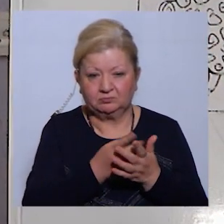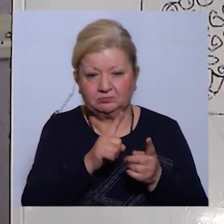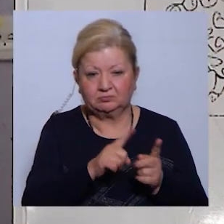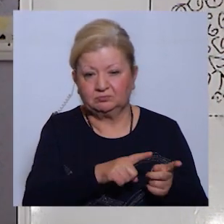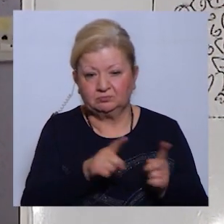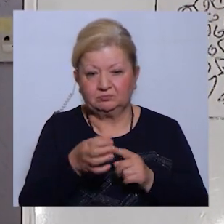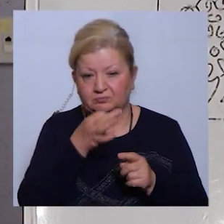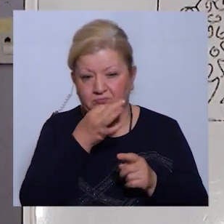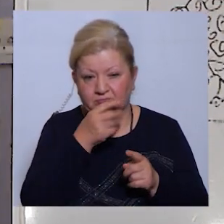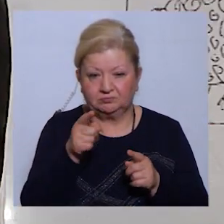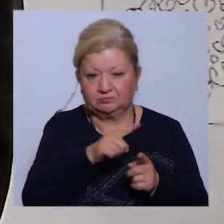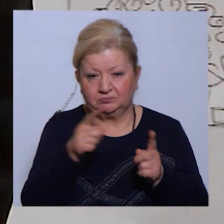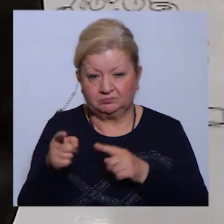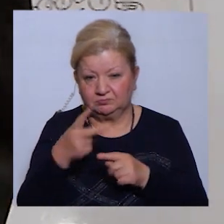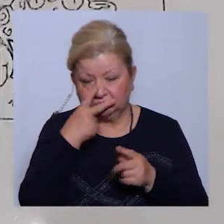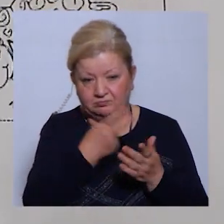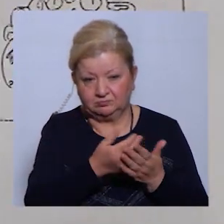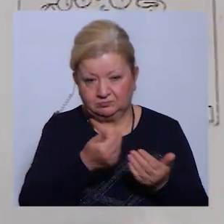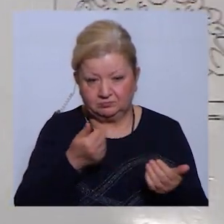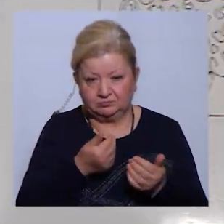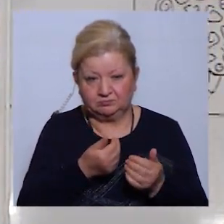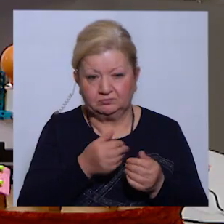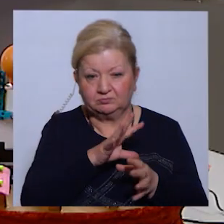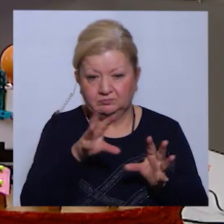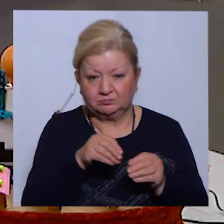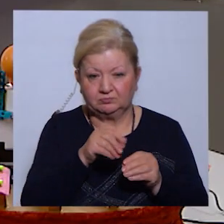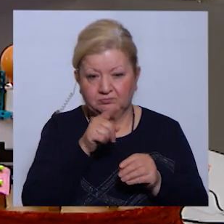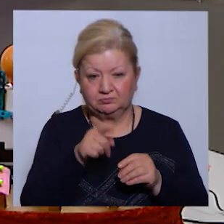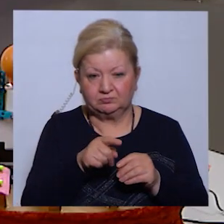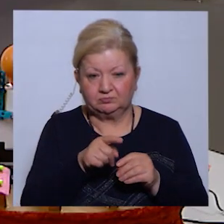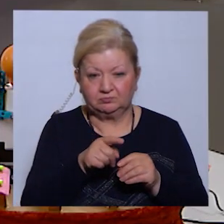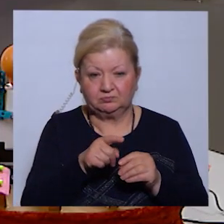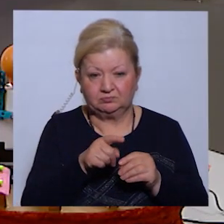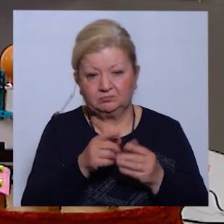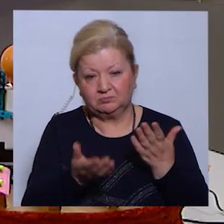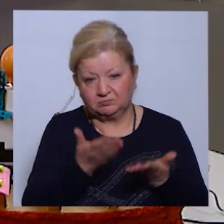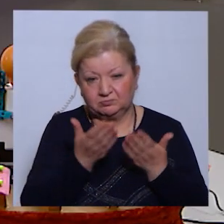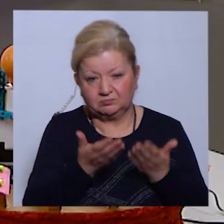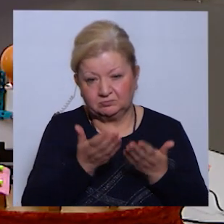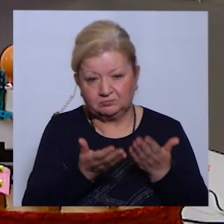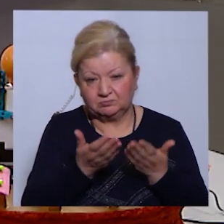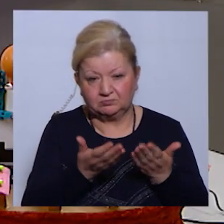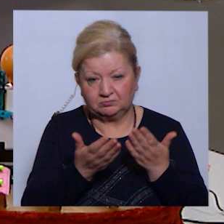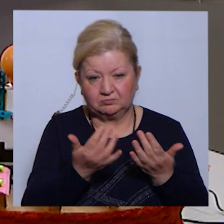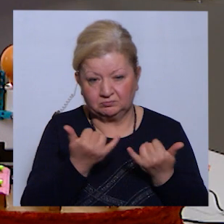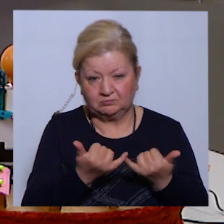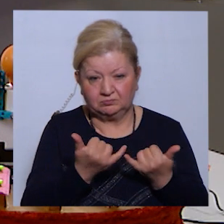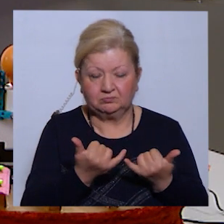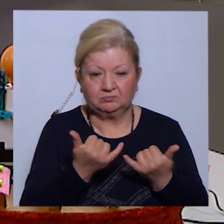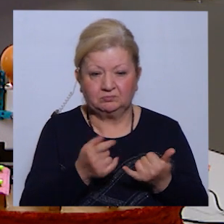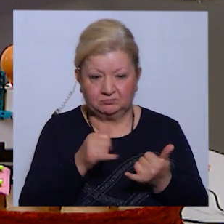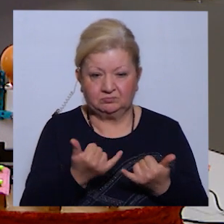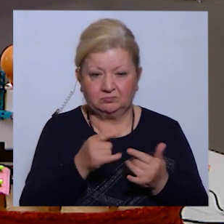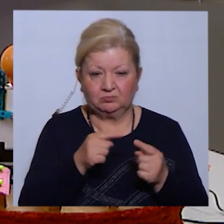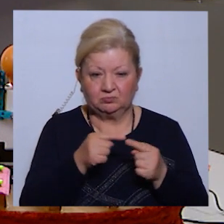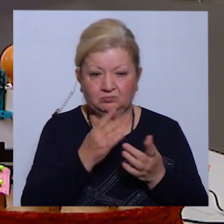გადავალთ იმ ანიმაციაზე. თქვენ ყველას ალბათ ხმარობთ ამ თანამედროვე. ზუსტად ჩვენი მიზანი